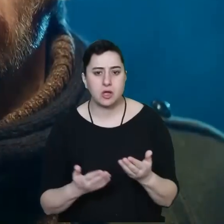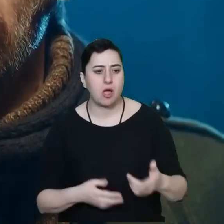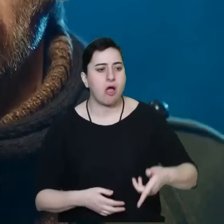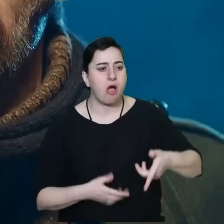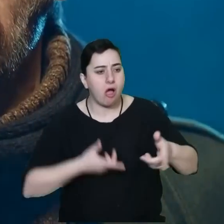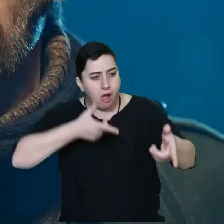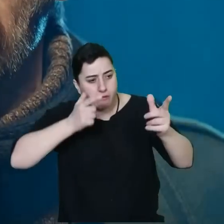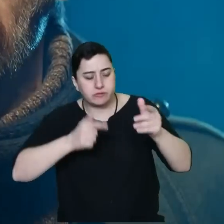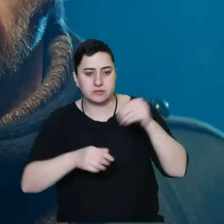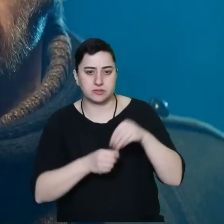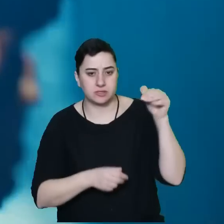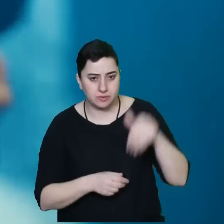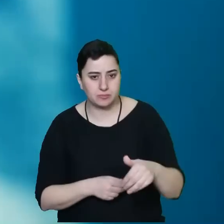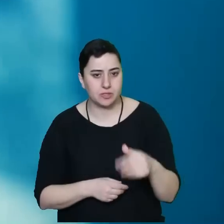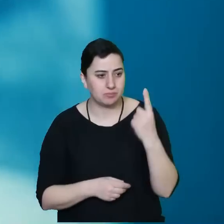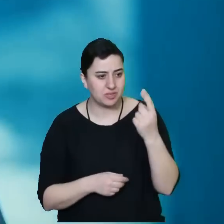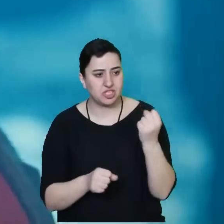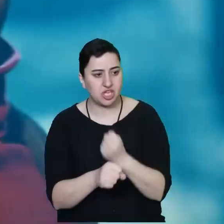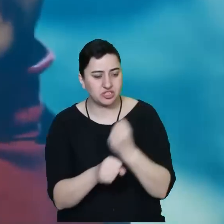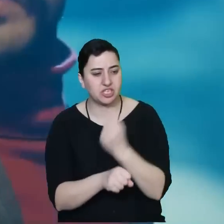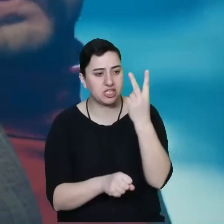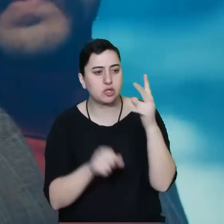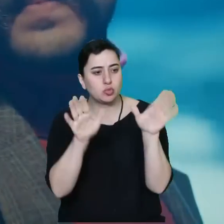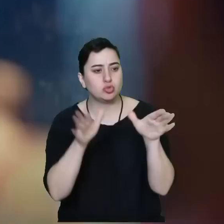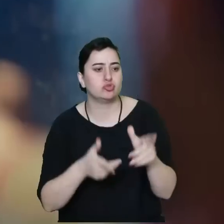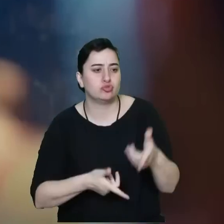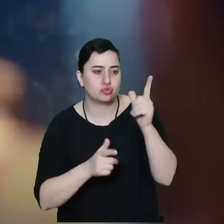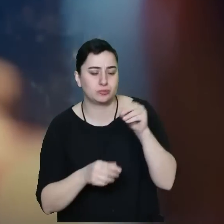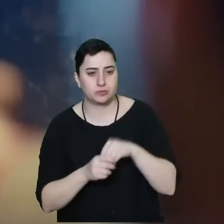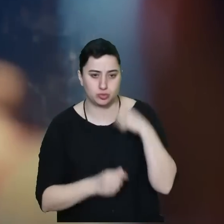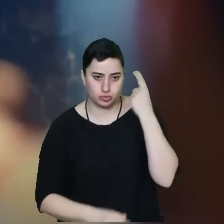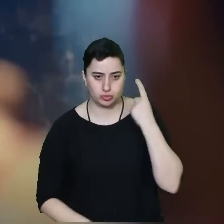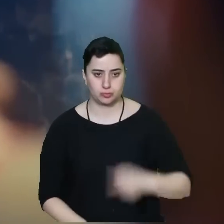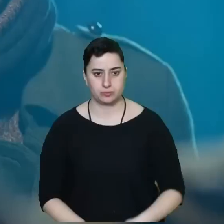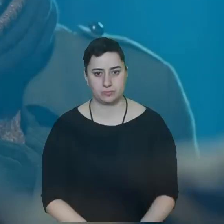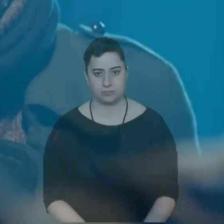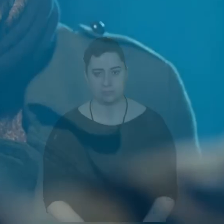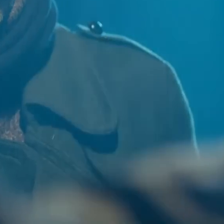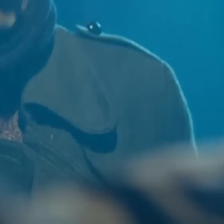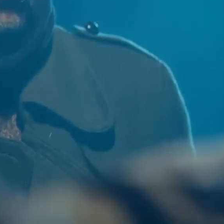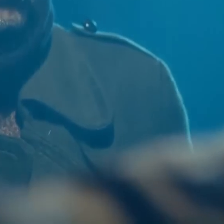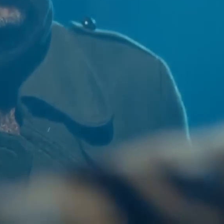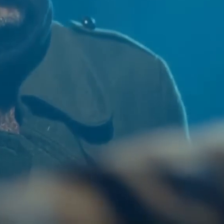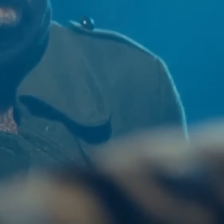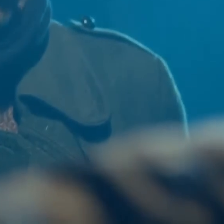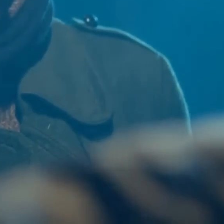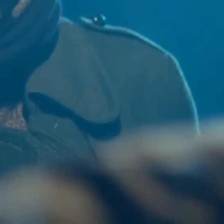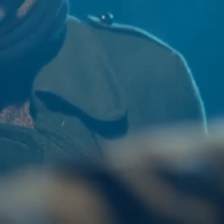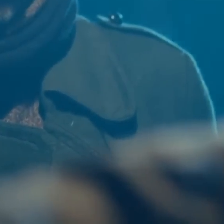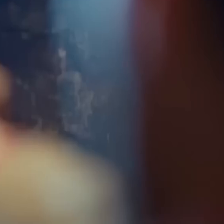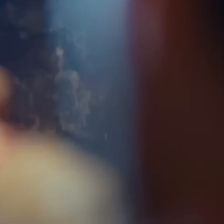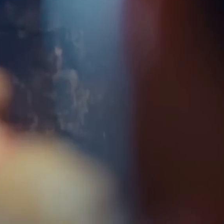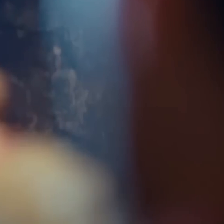usta. Bir taşla iki kuş vurmaya geldim. Bu sefer silahını Selim'e yönlendirdi. Selim piyangocuyla